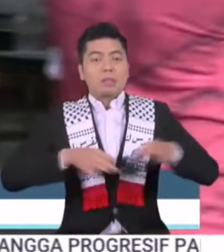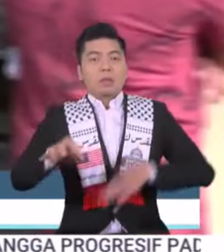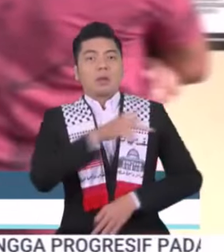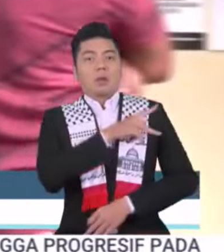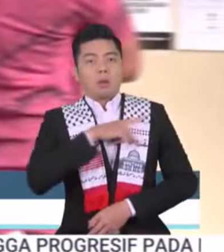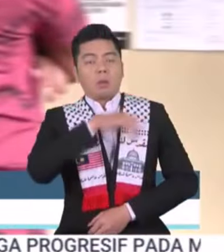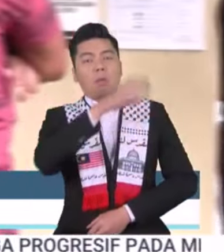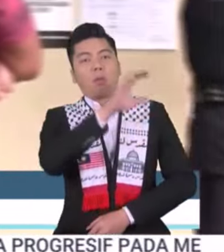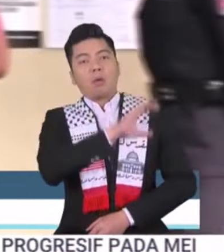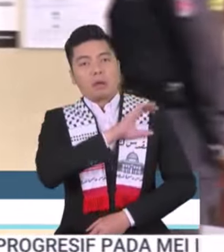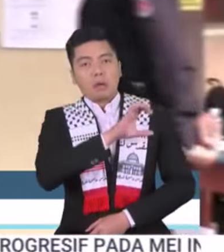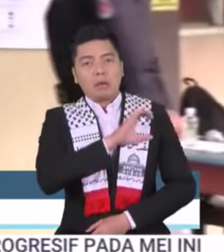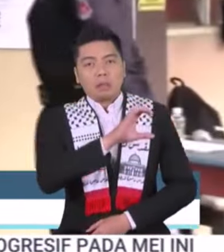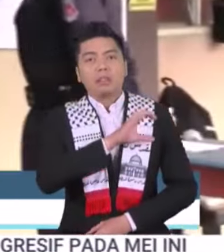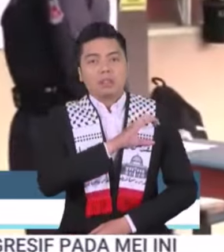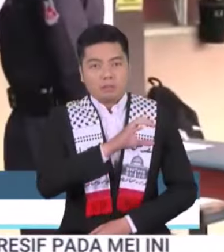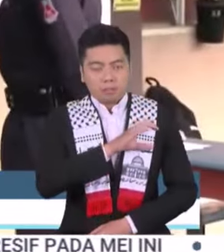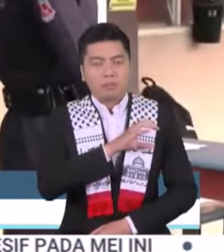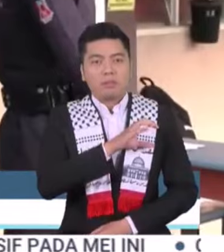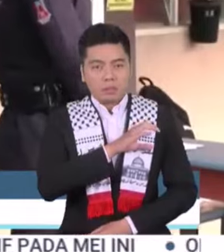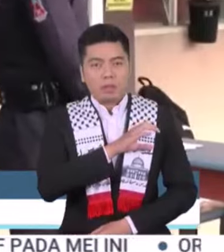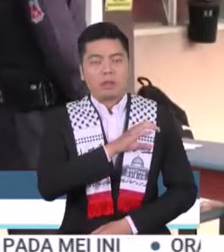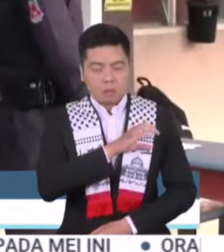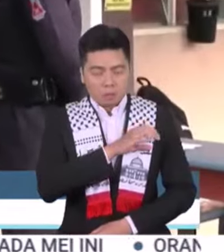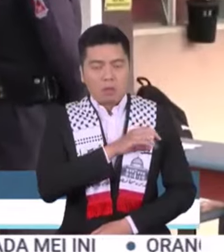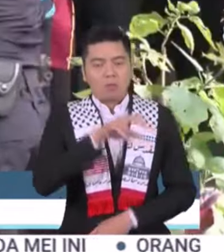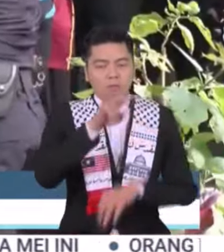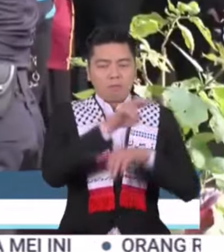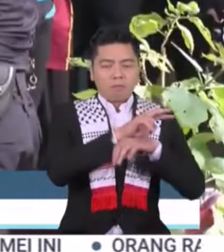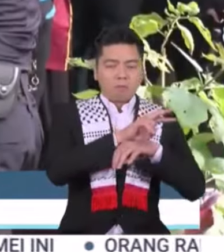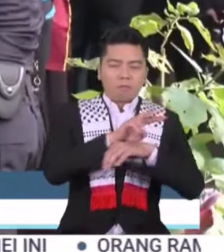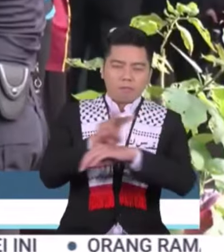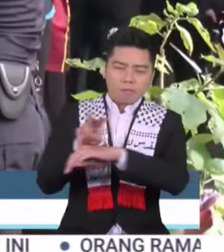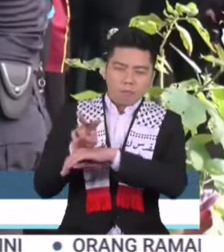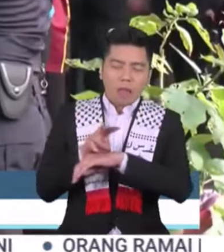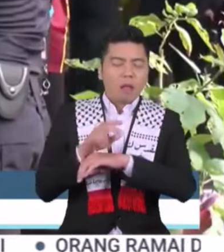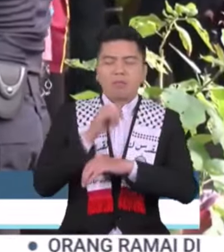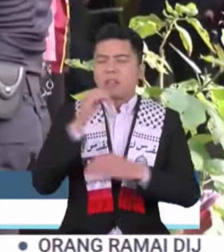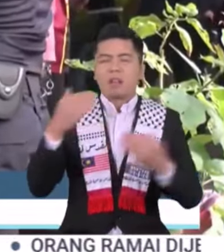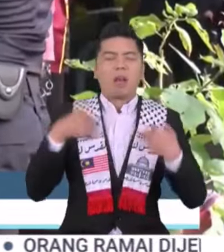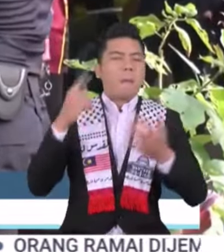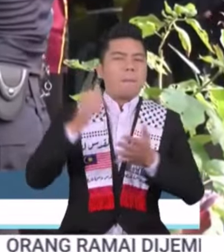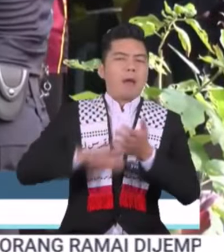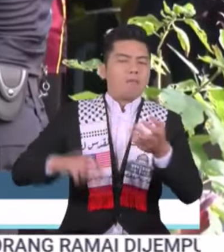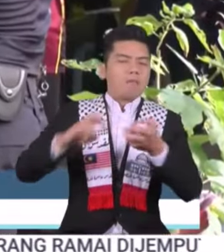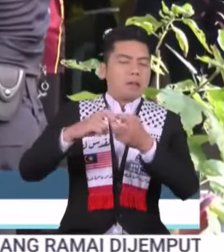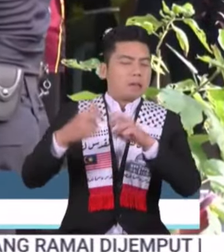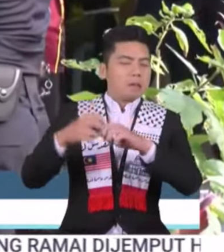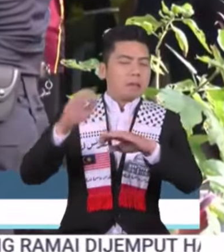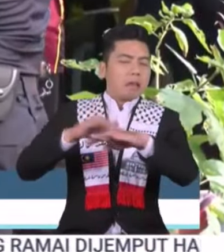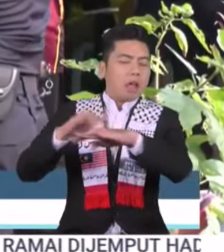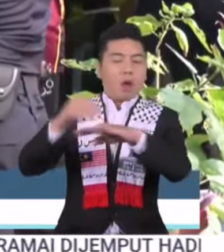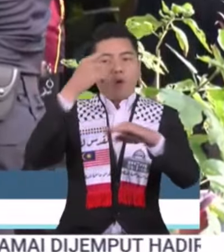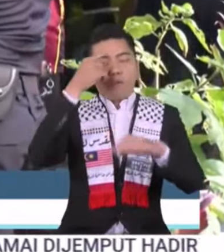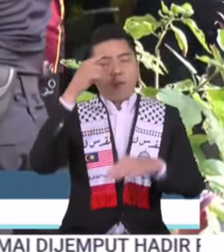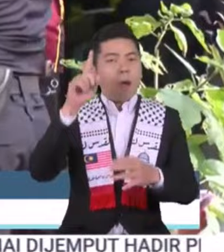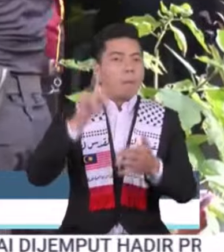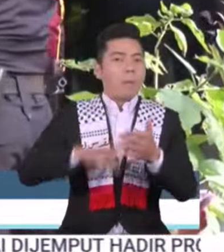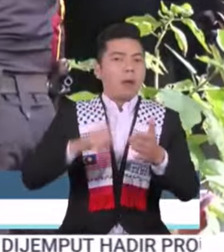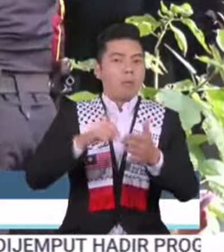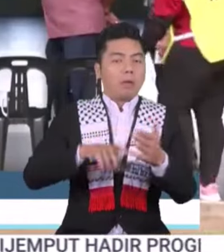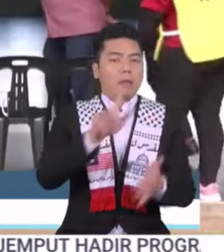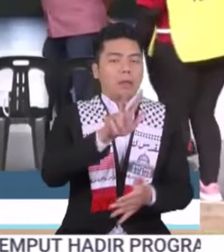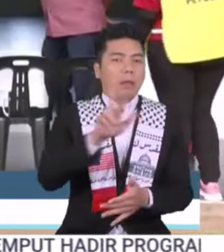Jelas Ketua Polis Negara Tan Sri Razaluddin Hussein, hasil pemantauan polis mendapati tiada isu sensitif dibangkitkan mana-mana